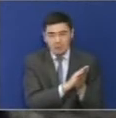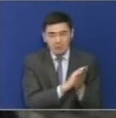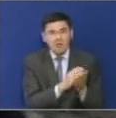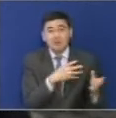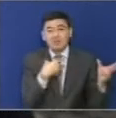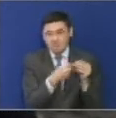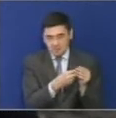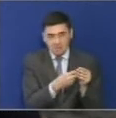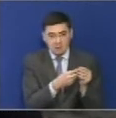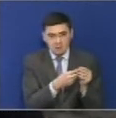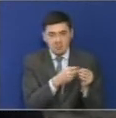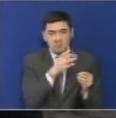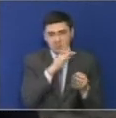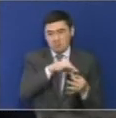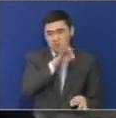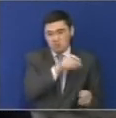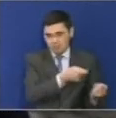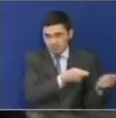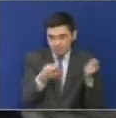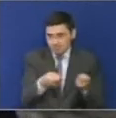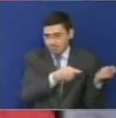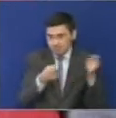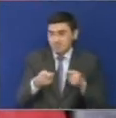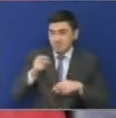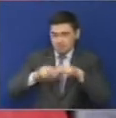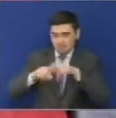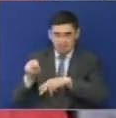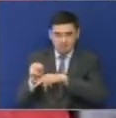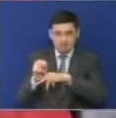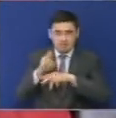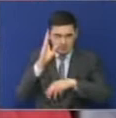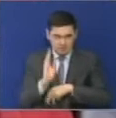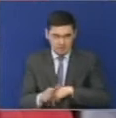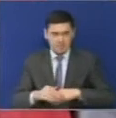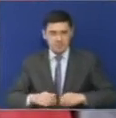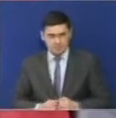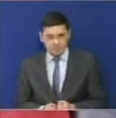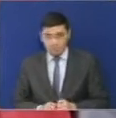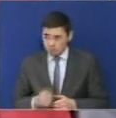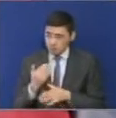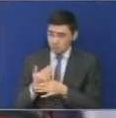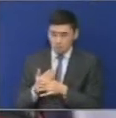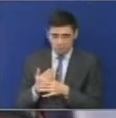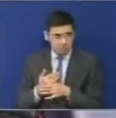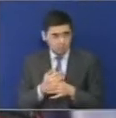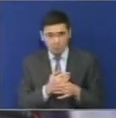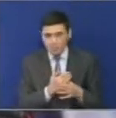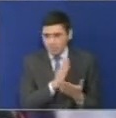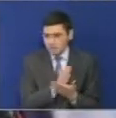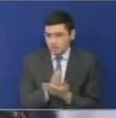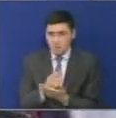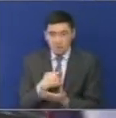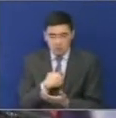бұл жұмыс уақытылы іске асады деп. Вот келіп отыр. Көмек жан жақтан келіп жатыр. Аман